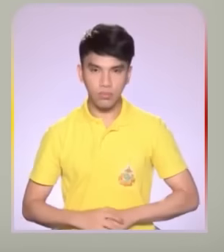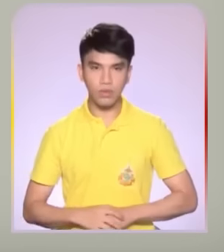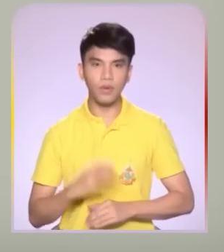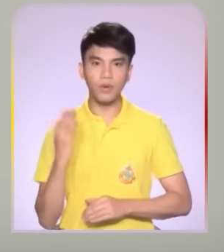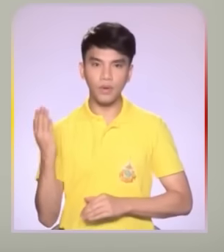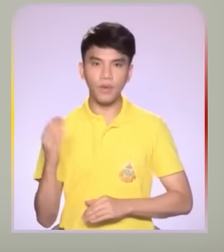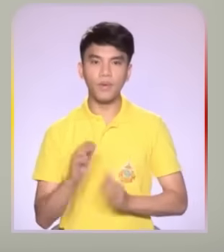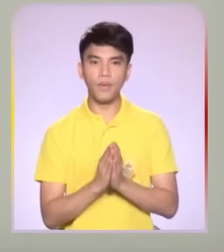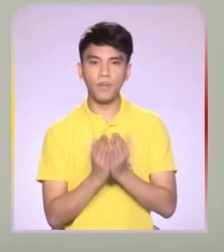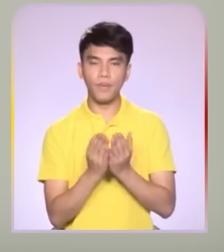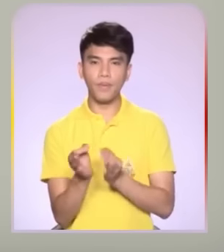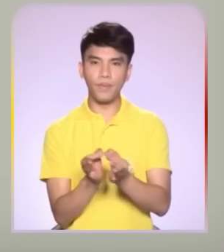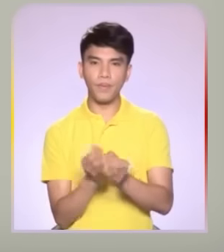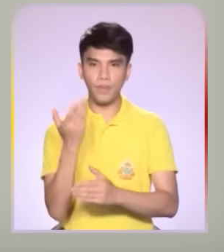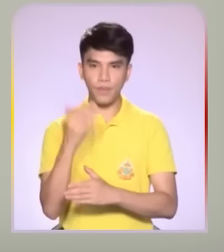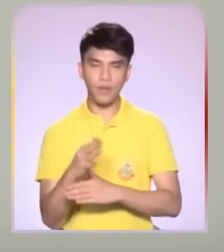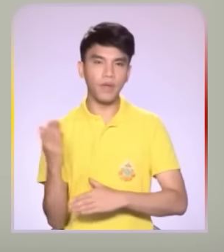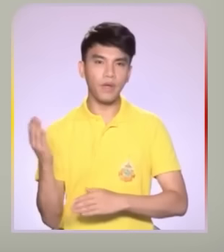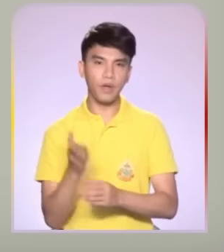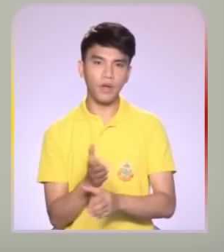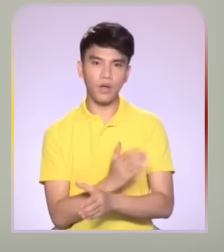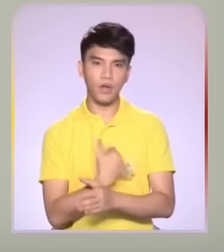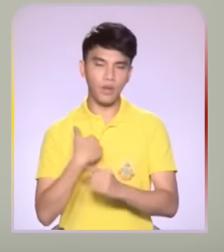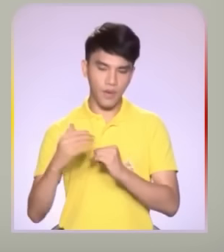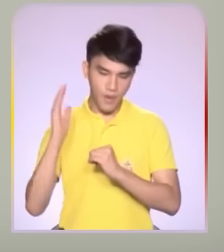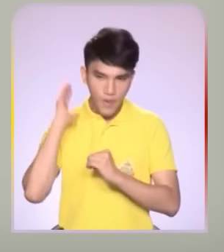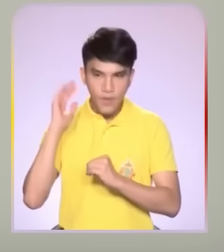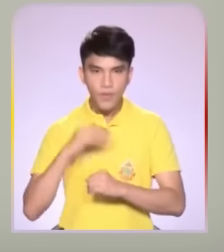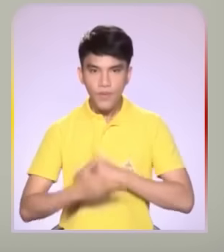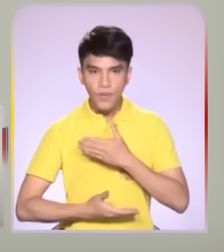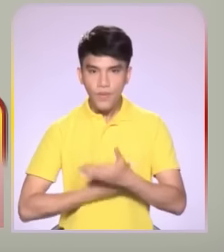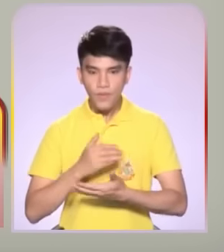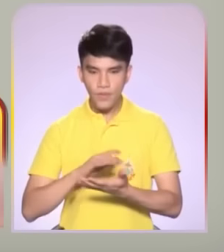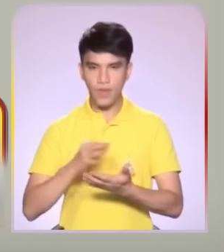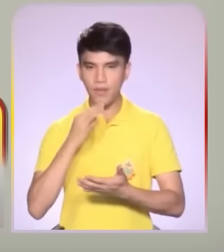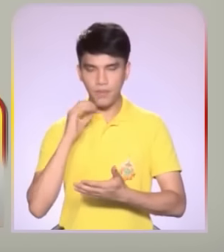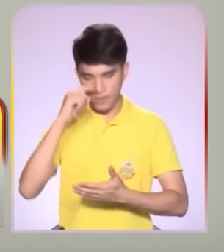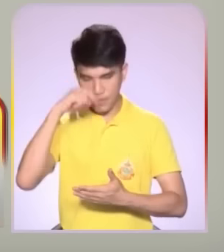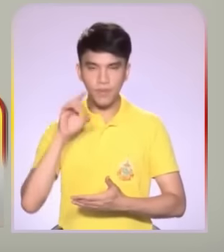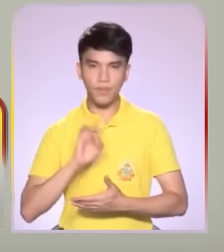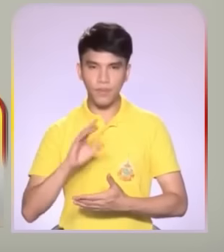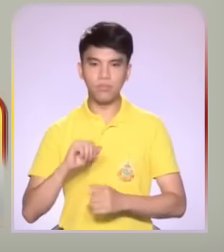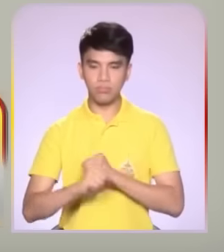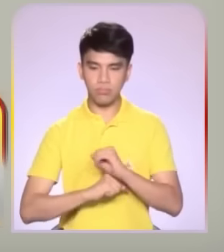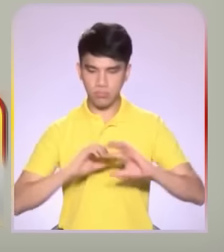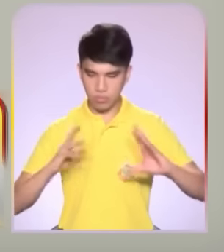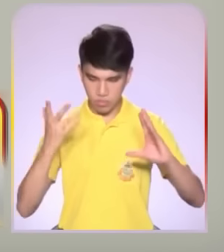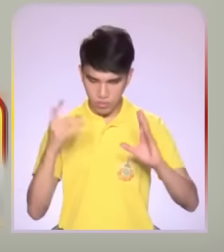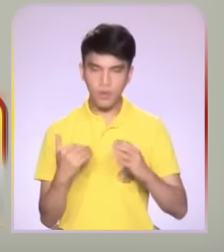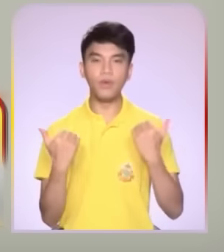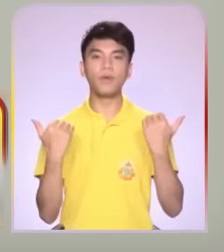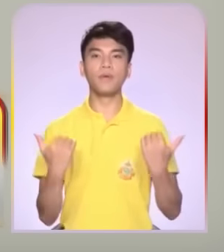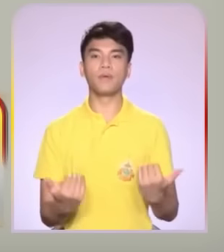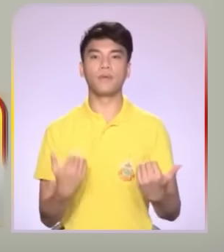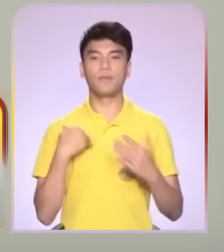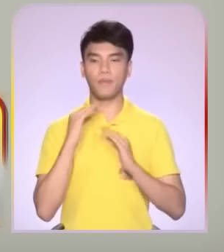ช่องวัน31ทำหนังสือชี้แจงออกมาว่าคุณป้องเนี่ยเคยเป็นพรีเซนเตอร์เป็นผลิตภัณฑ์วิตามินซีในประเทศไทยเท่านั้นหมดสัญญาแล้วนะคะซึ่งในสัญญ